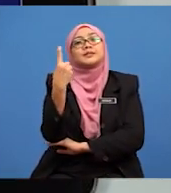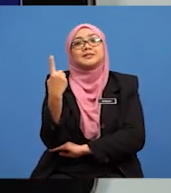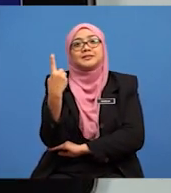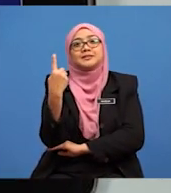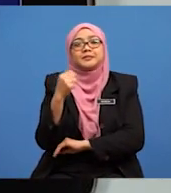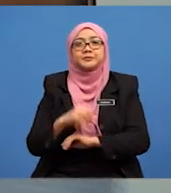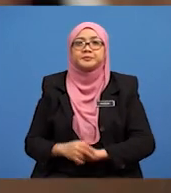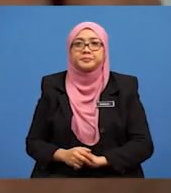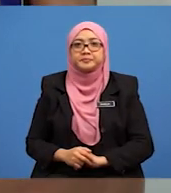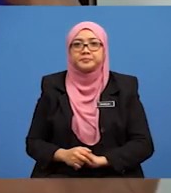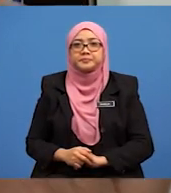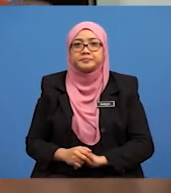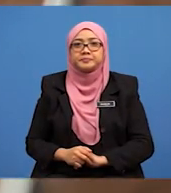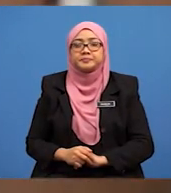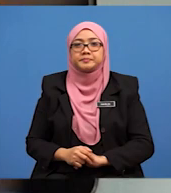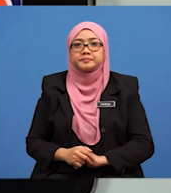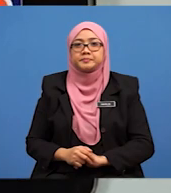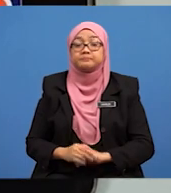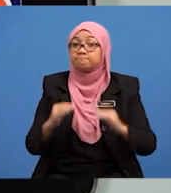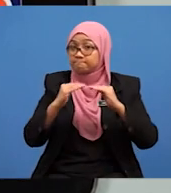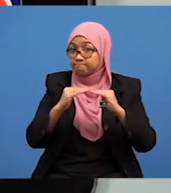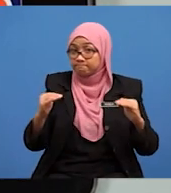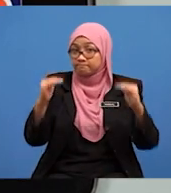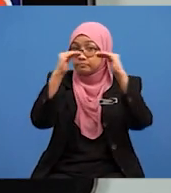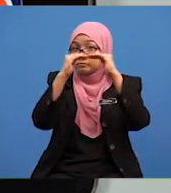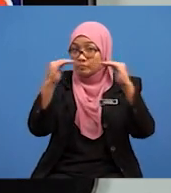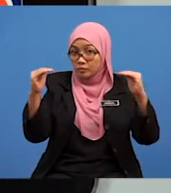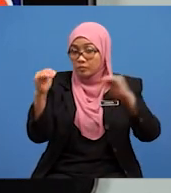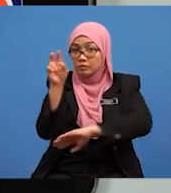Manakala di petala kedua, bilangan elektron